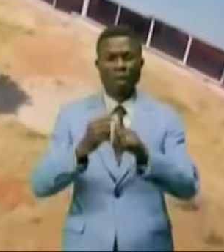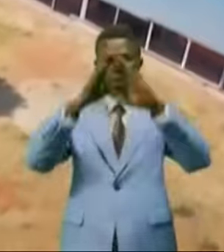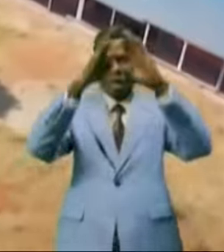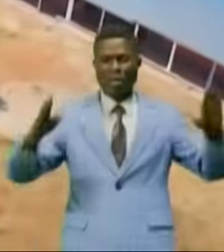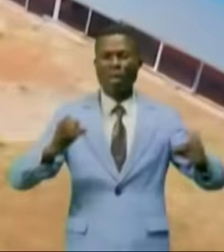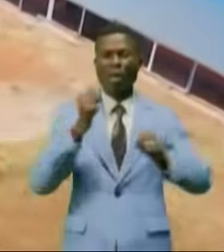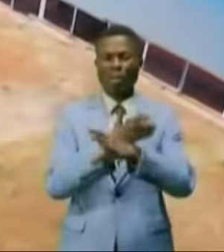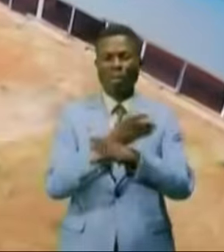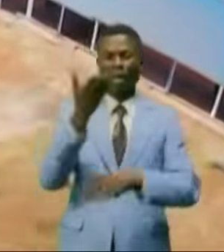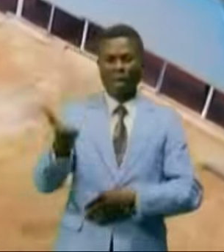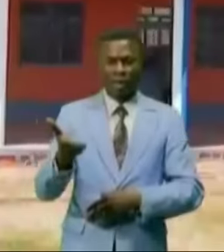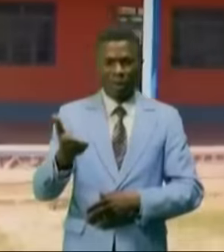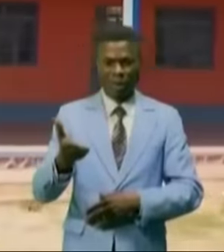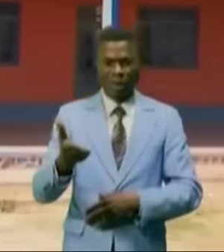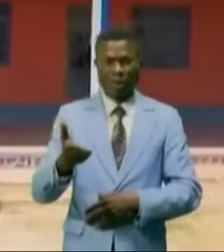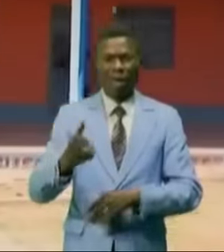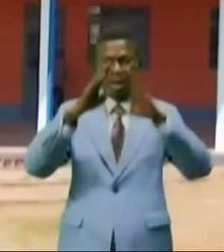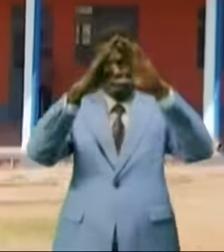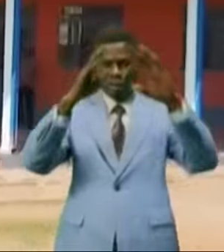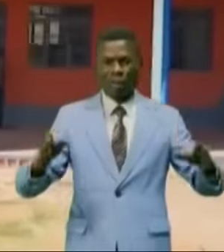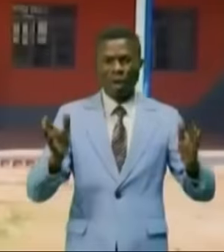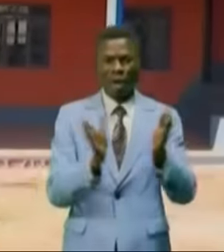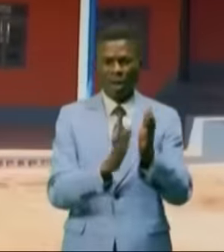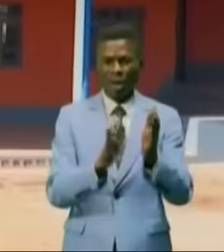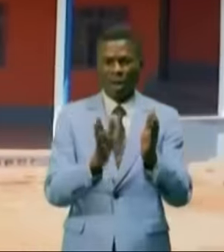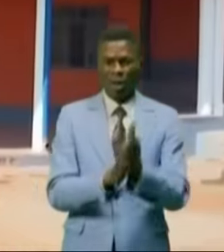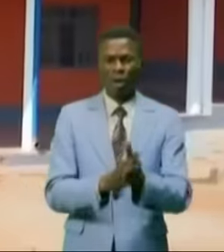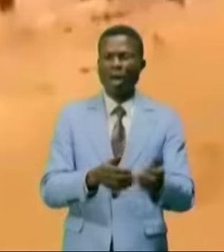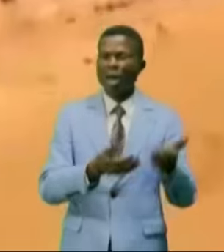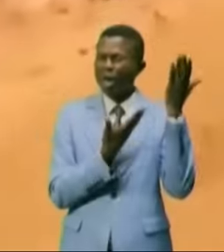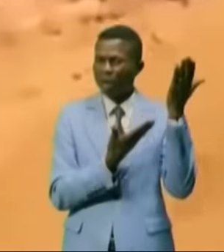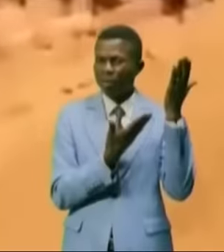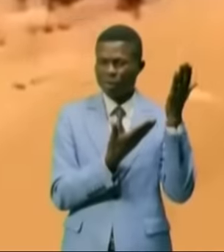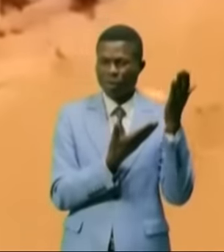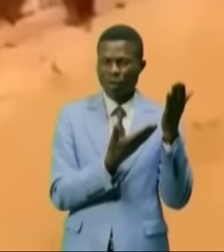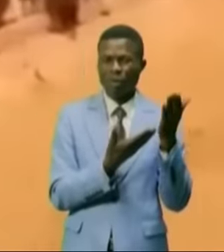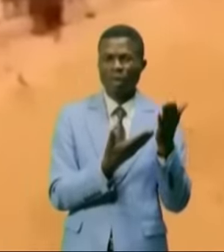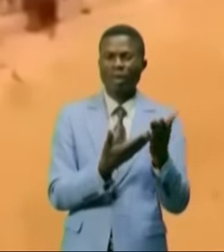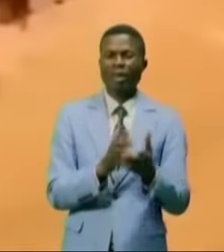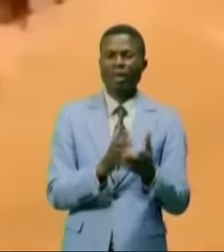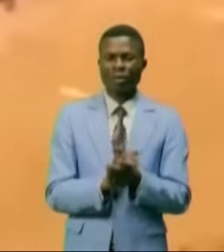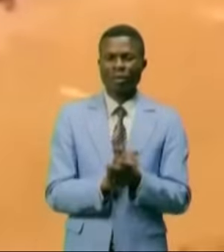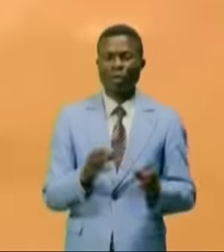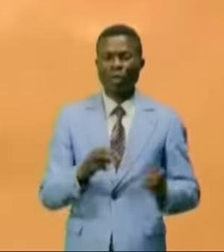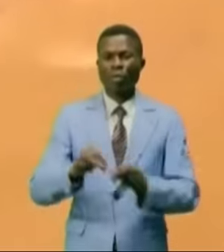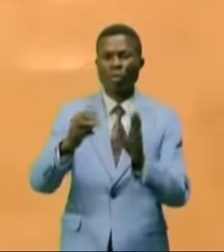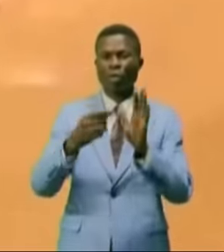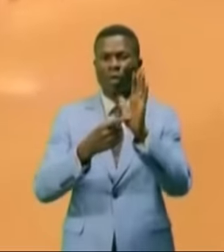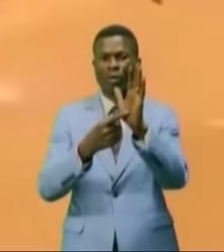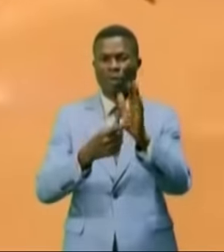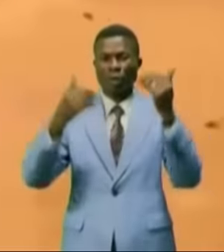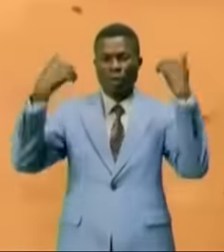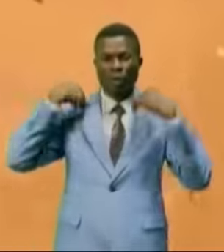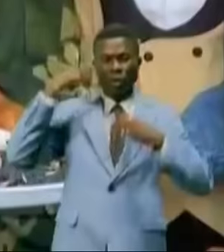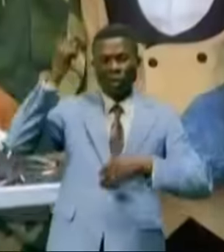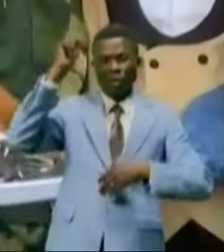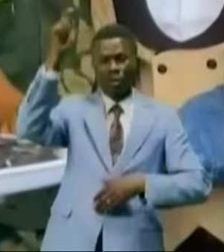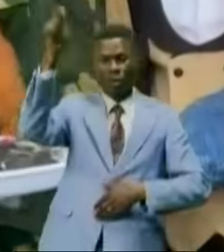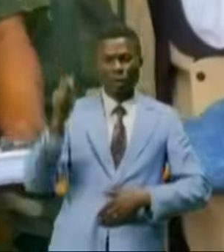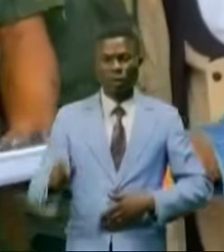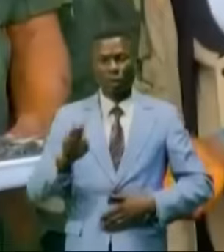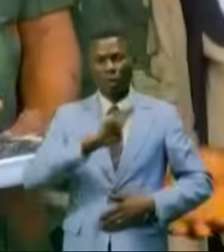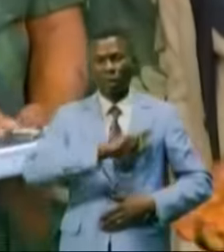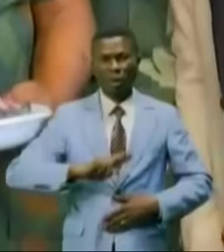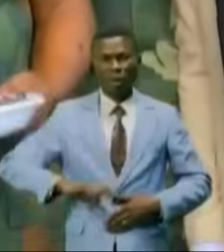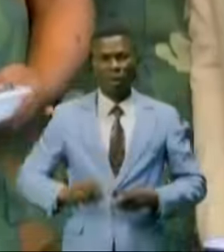des terres. L'ouvrage est aux antipodes de l'ancienne image. Une manière pour le commandant suprême des forces armées de